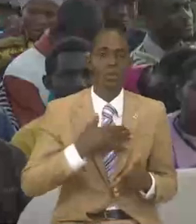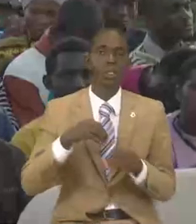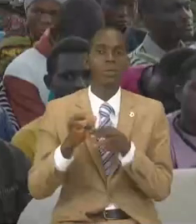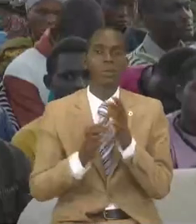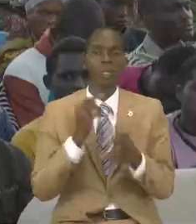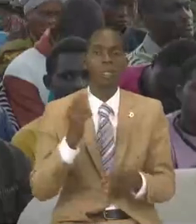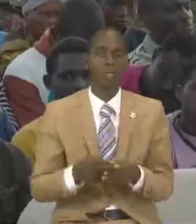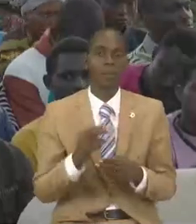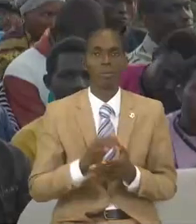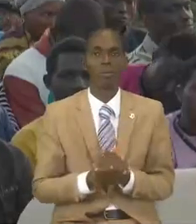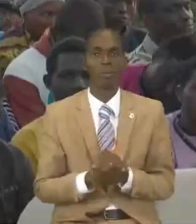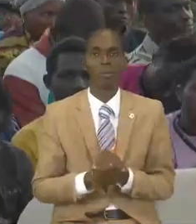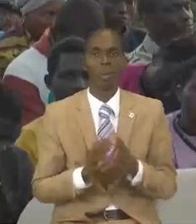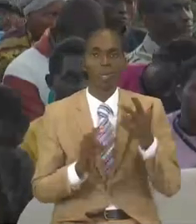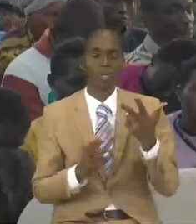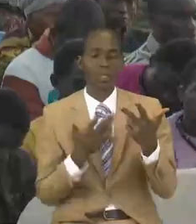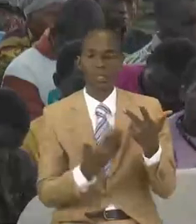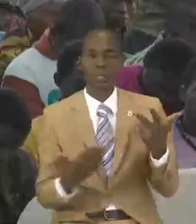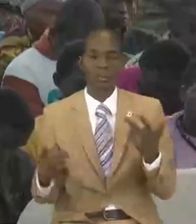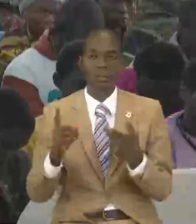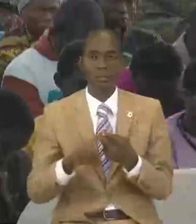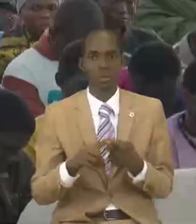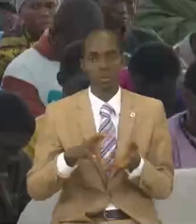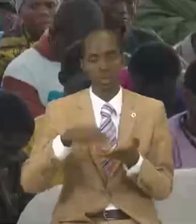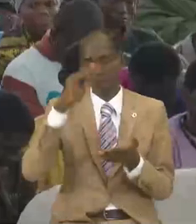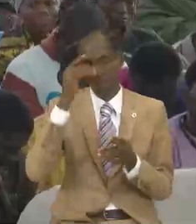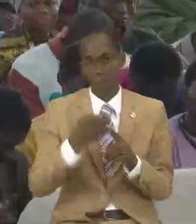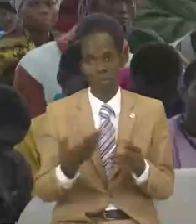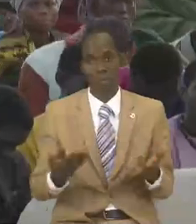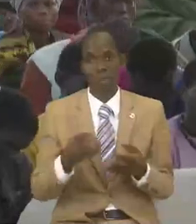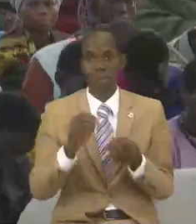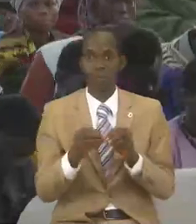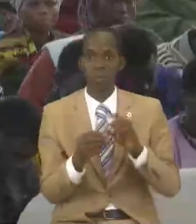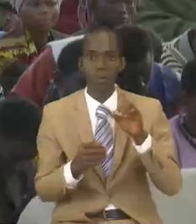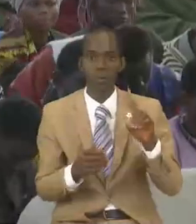de Jésus. Trois choses à considérer. Premièrement,